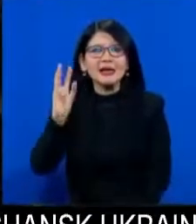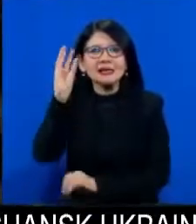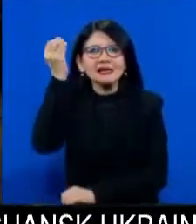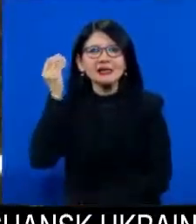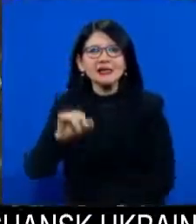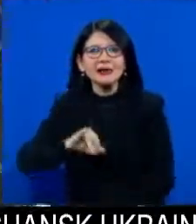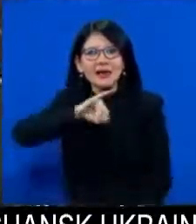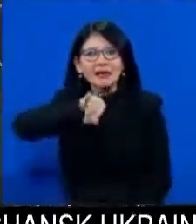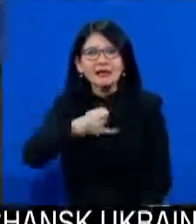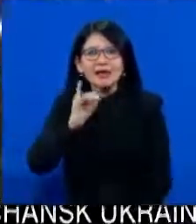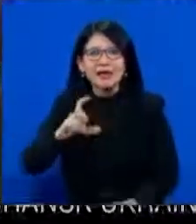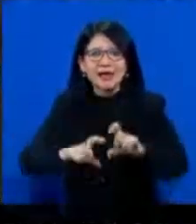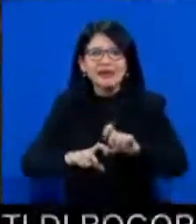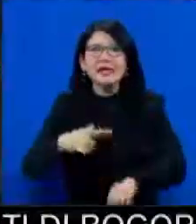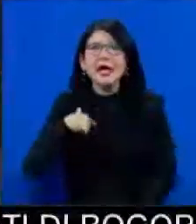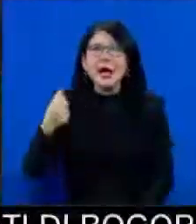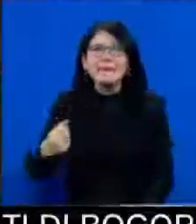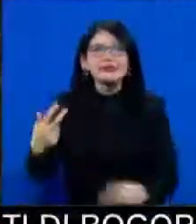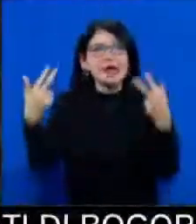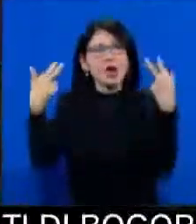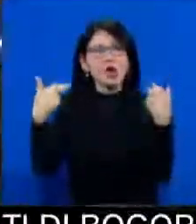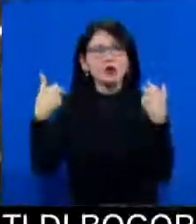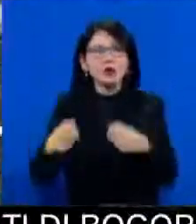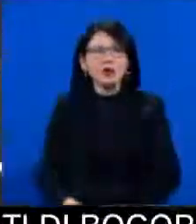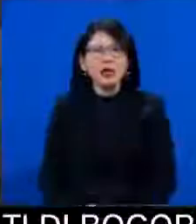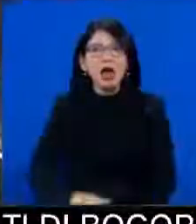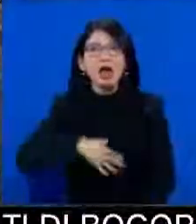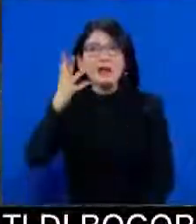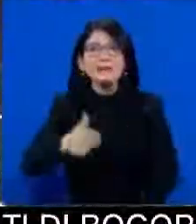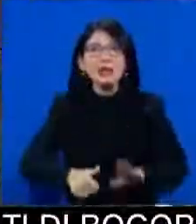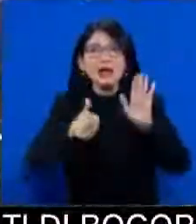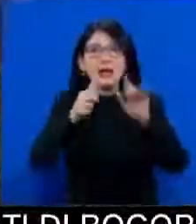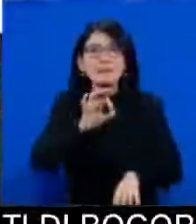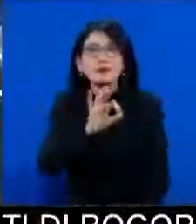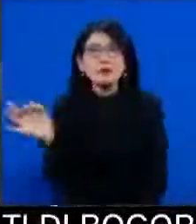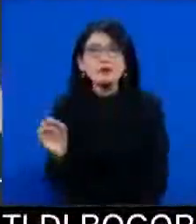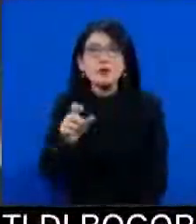International Stadium dapat mengadakan konser dengan menghadirkan lebih dari 60 ribu penonton.